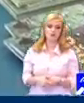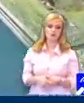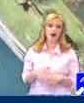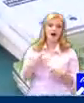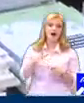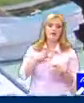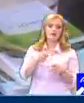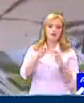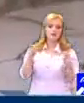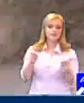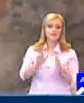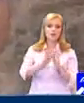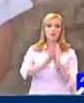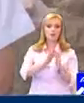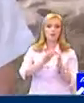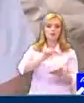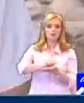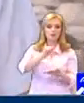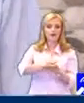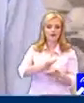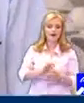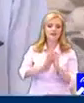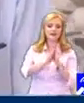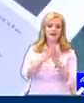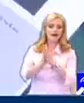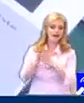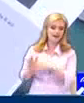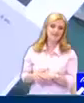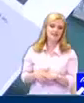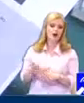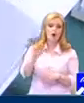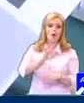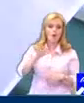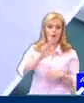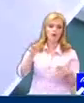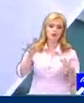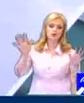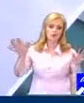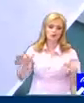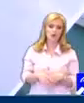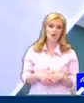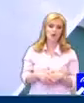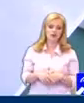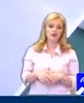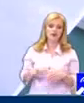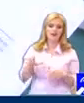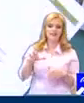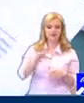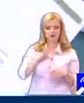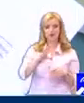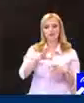Ghidul turistic conține imagini de la circa 250 de atracții turistice din raionul Soroca, obiective care fac parte și